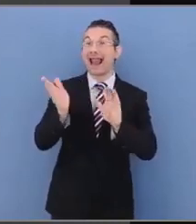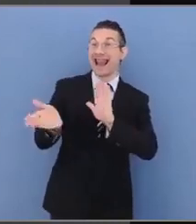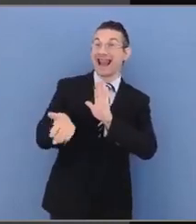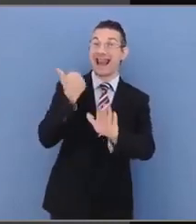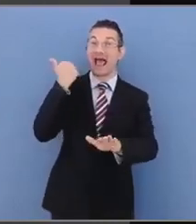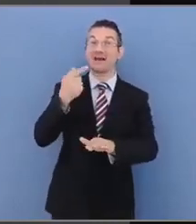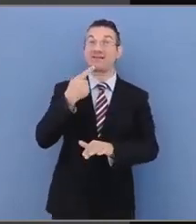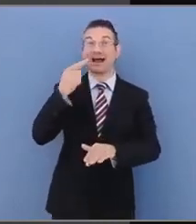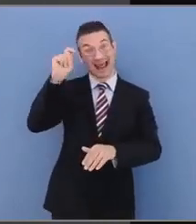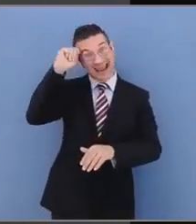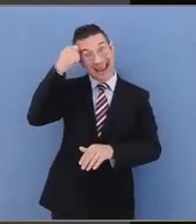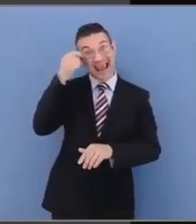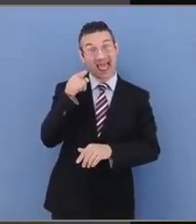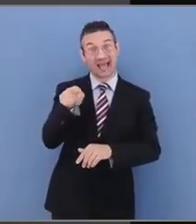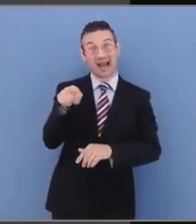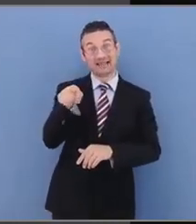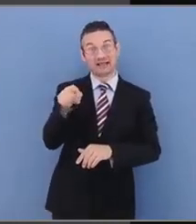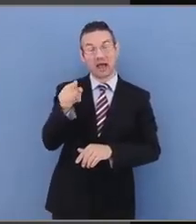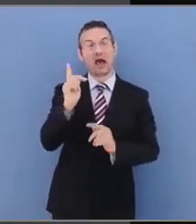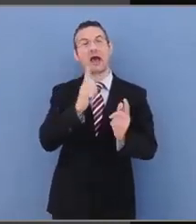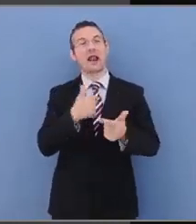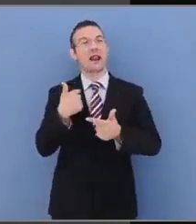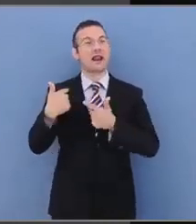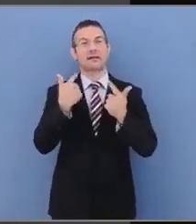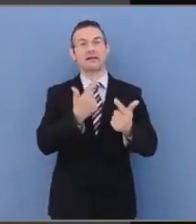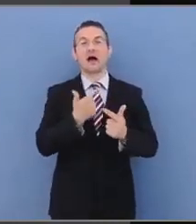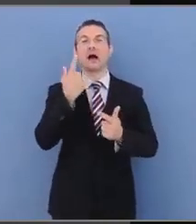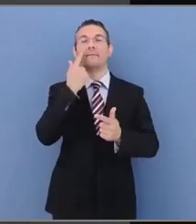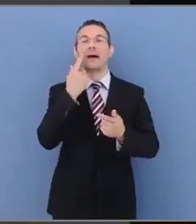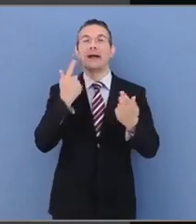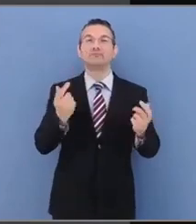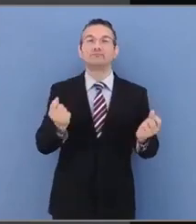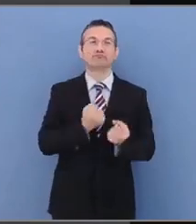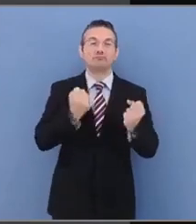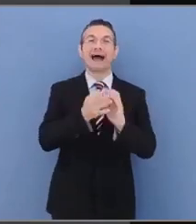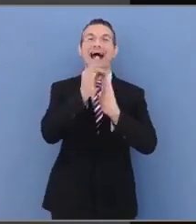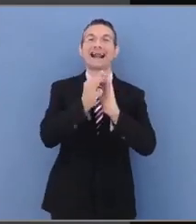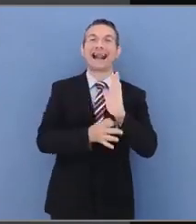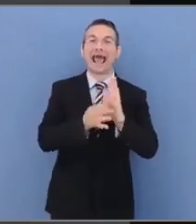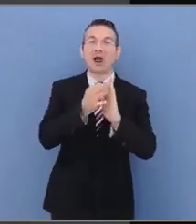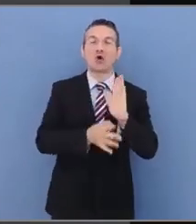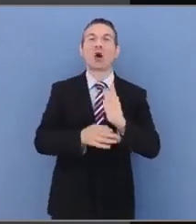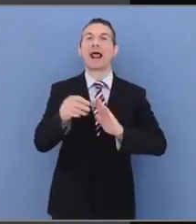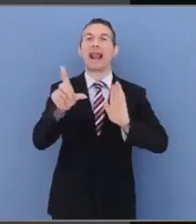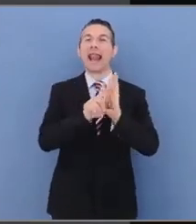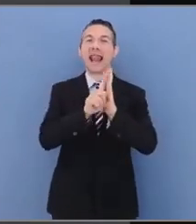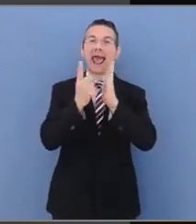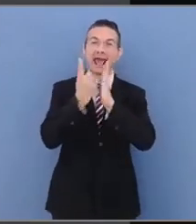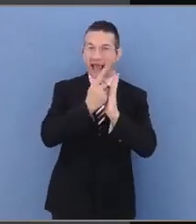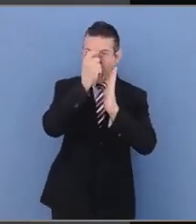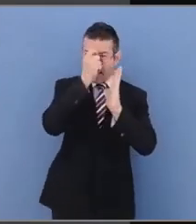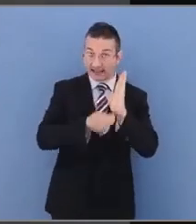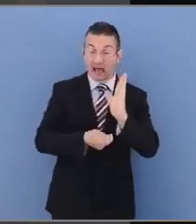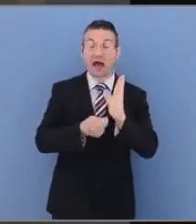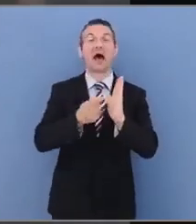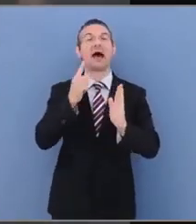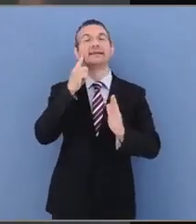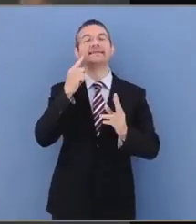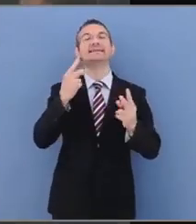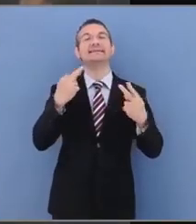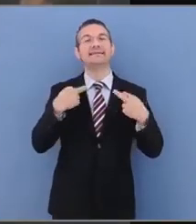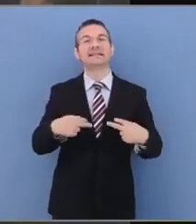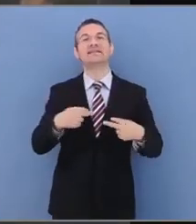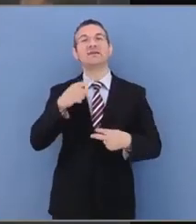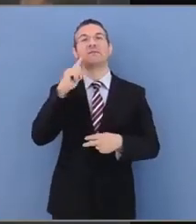ridarla alle regole, alla legalità, si vive meglio, si ridà cittadinanza a luoghi. E